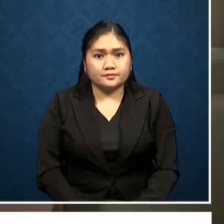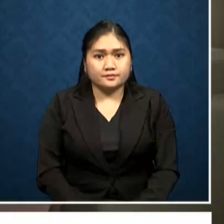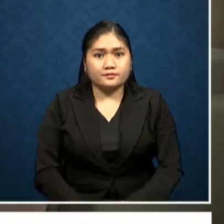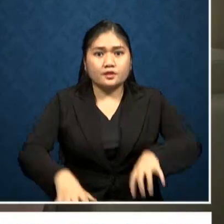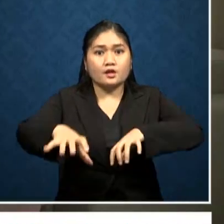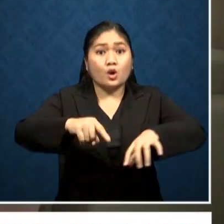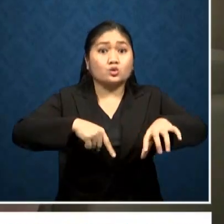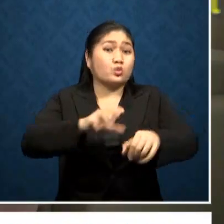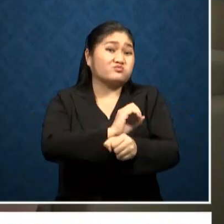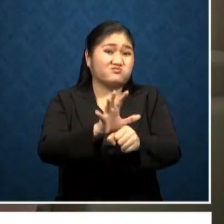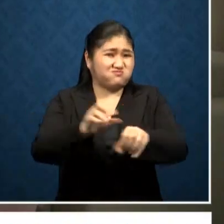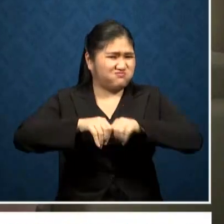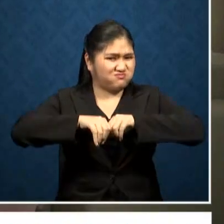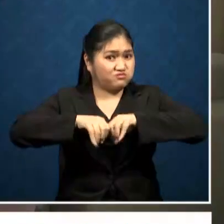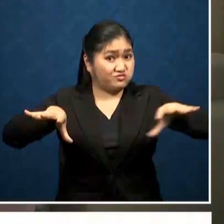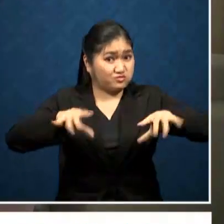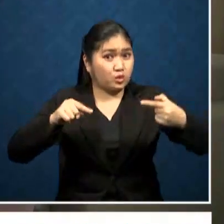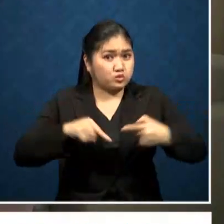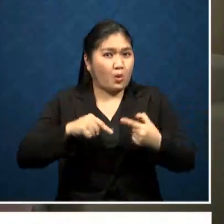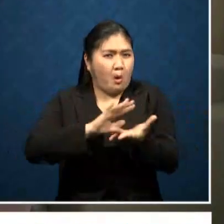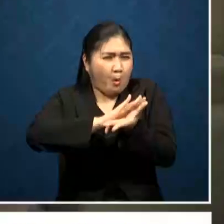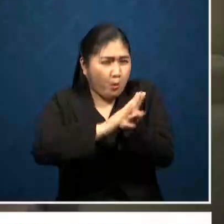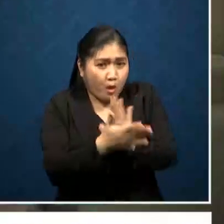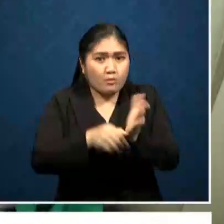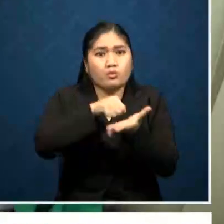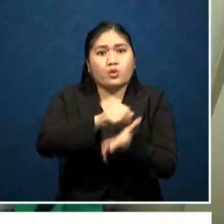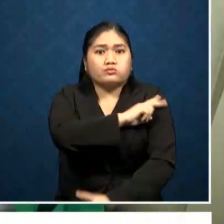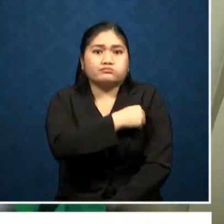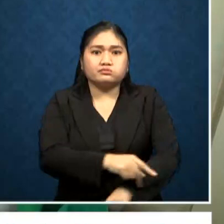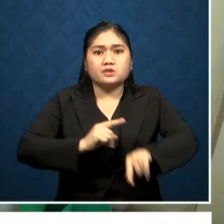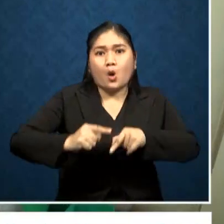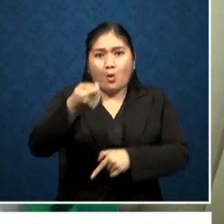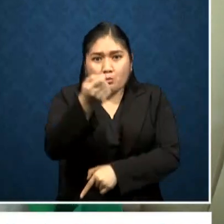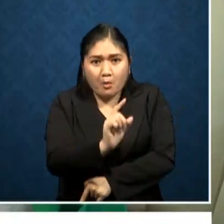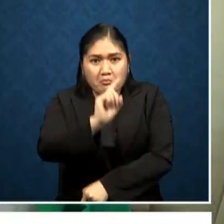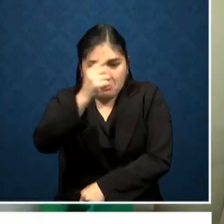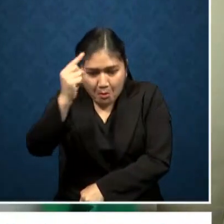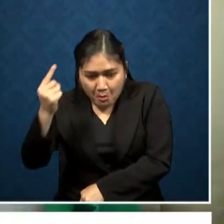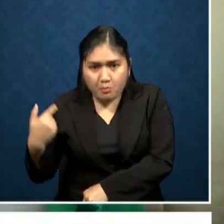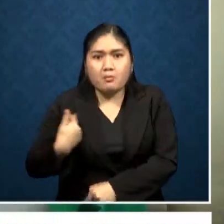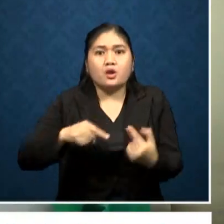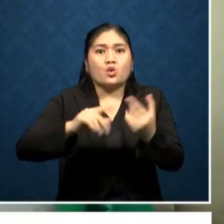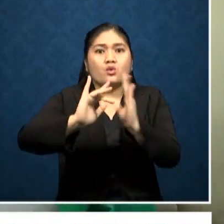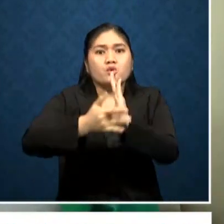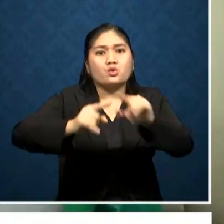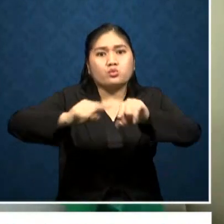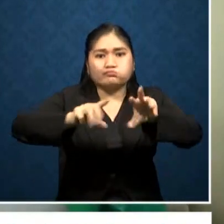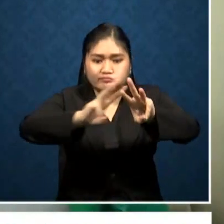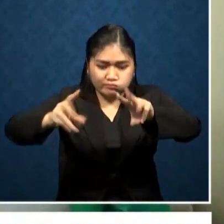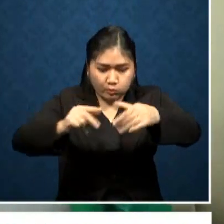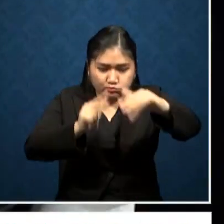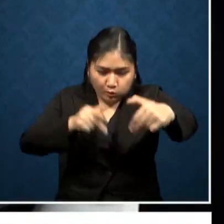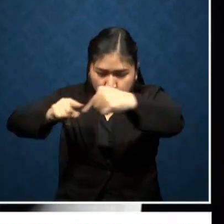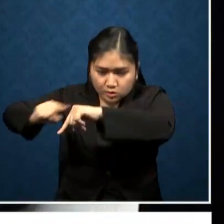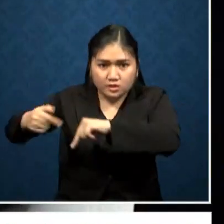จากสถานการณโควิด-19ทำใหเกิดการเปลยแลงบริการสาธารณาสุรูปแบให่ทมีการนเทนโยีมาใช้เพิมมาก